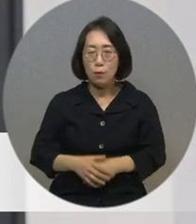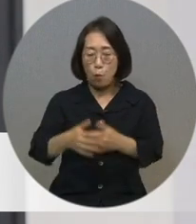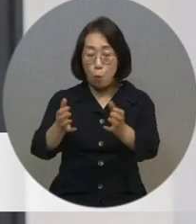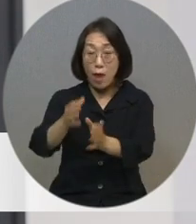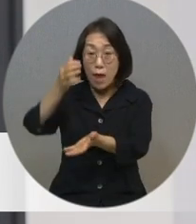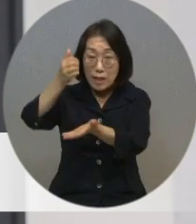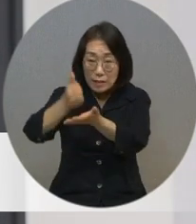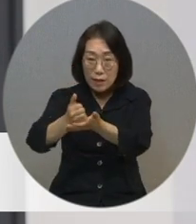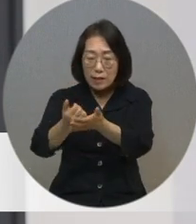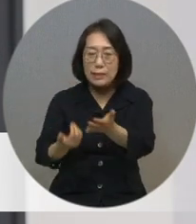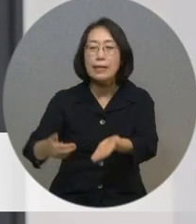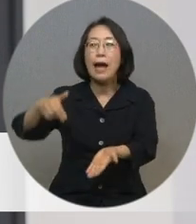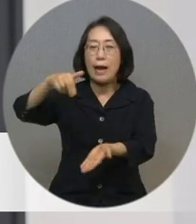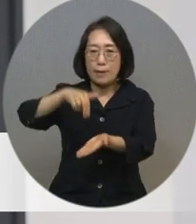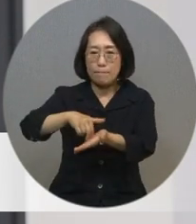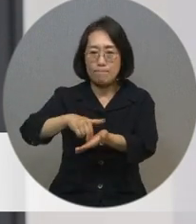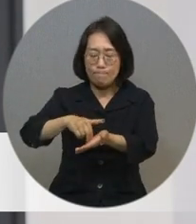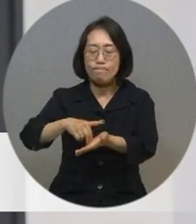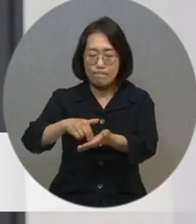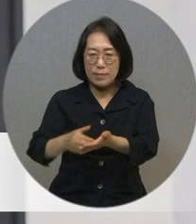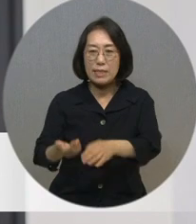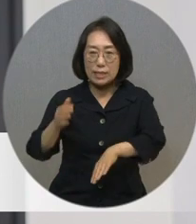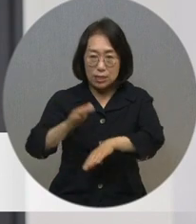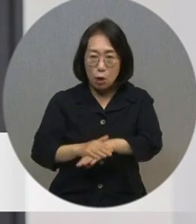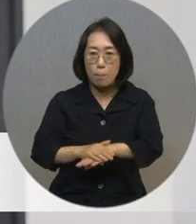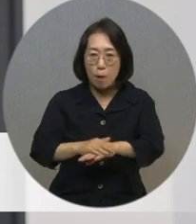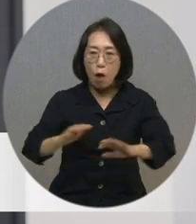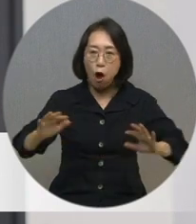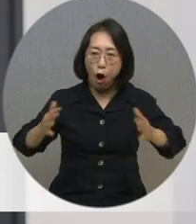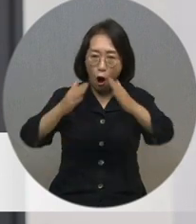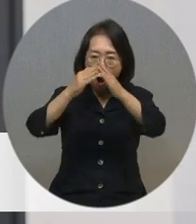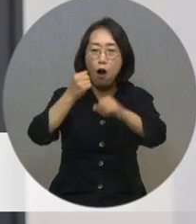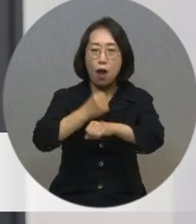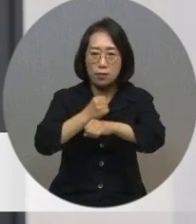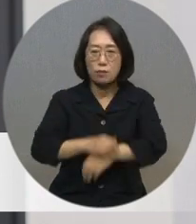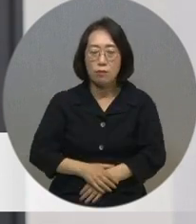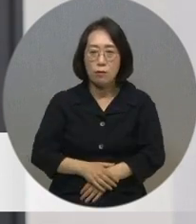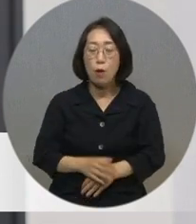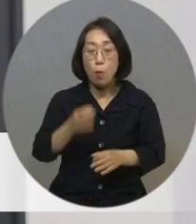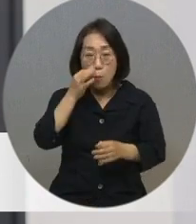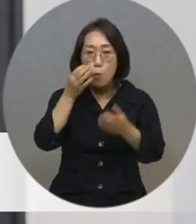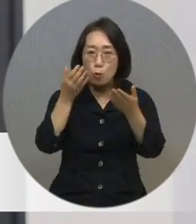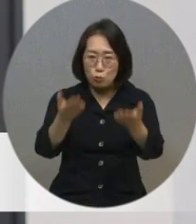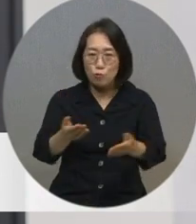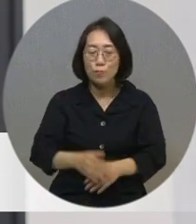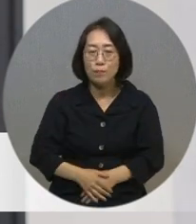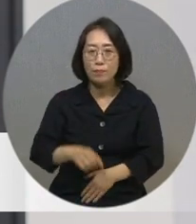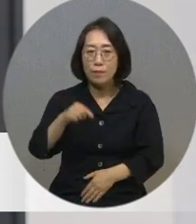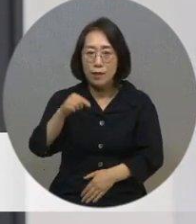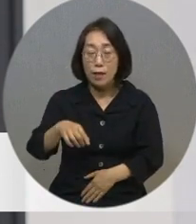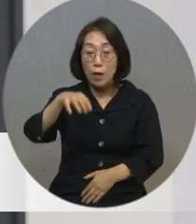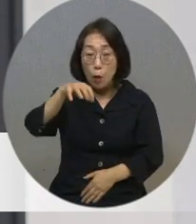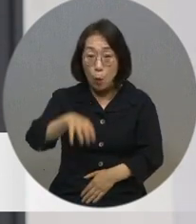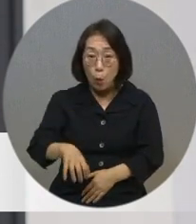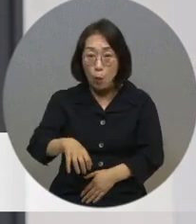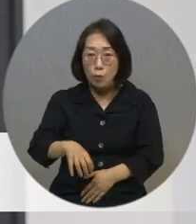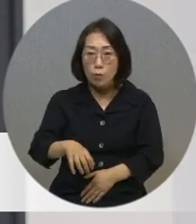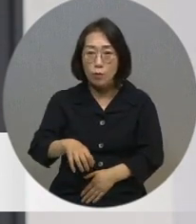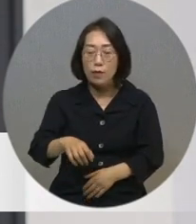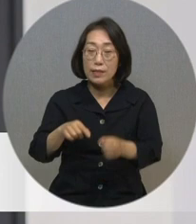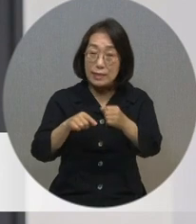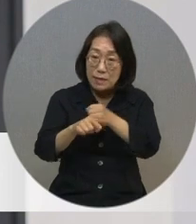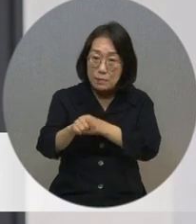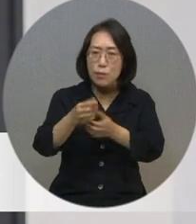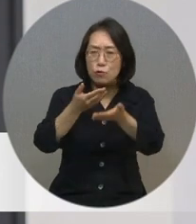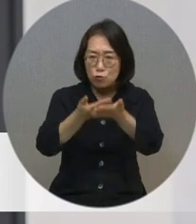진정한 자립을 직접 몸소 실천하고 보여주신 계기라고 생각합니다. 이 공간에서 가지는 의미를 넘어서